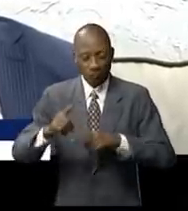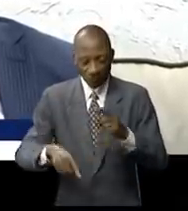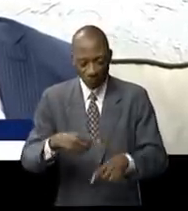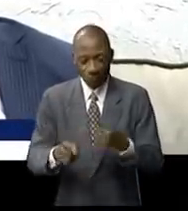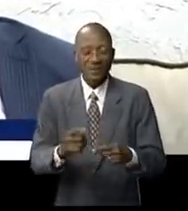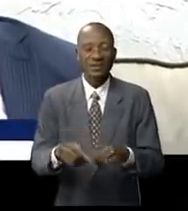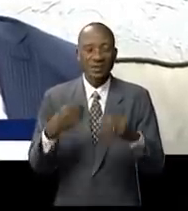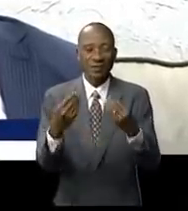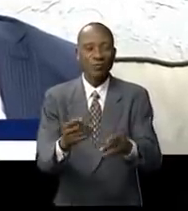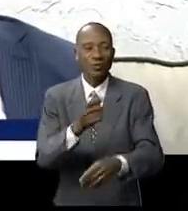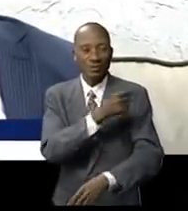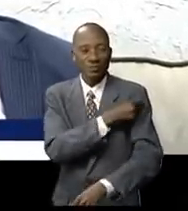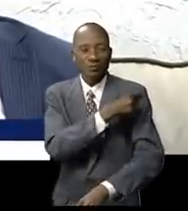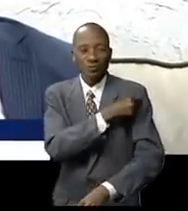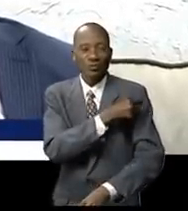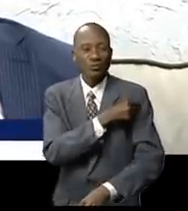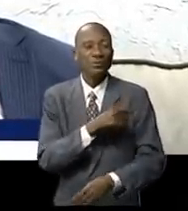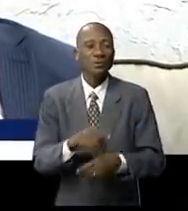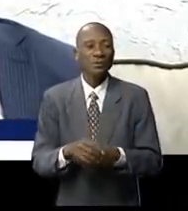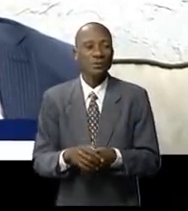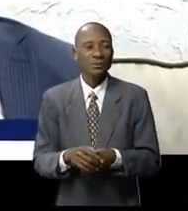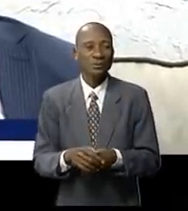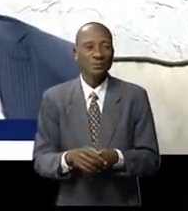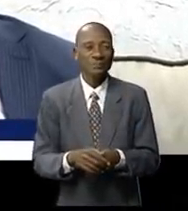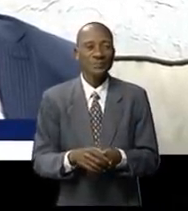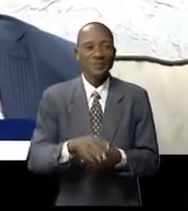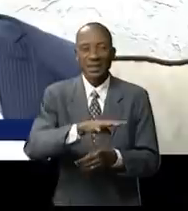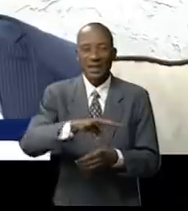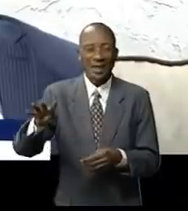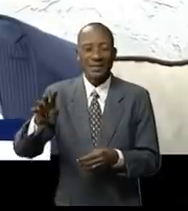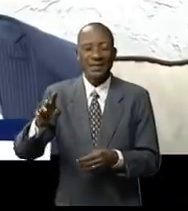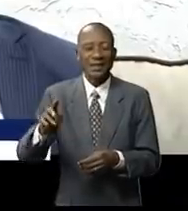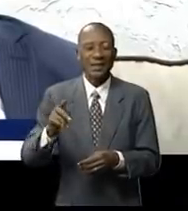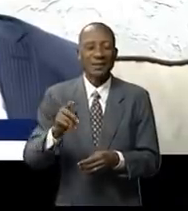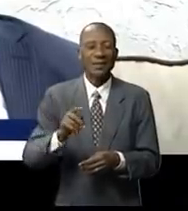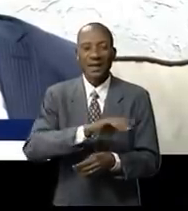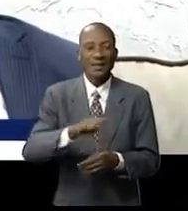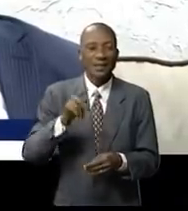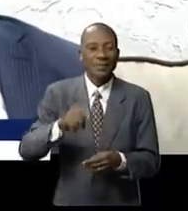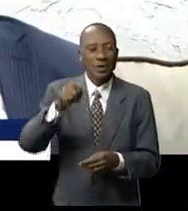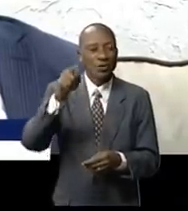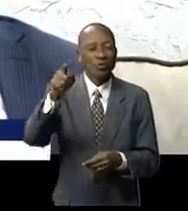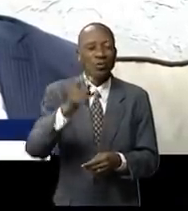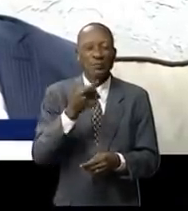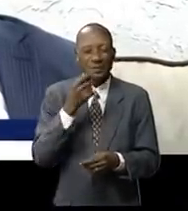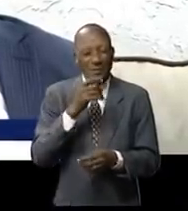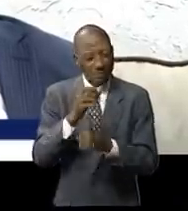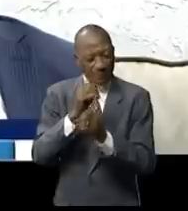Pfizer. Mais Pfizer, c'est sur un total de plus de 4,5 millions de doses que nous allons recevoir. Mais ensuite,